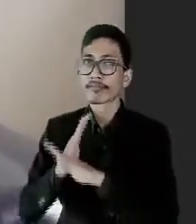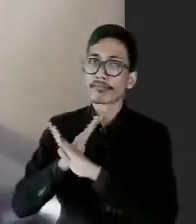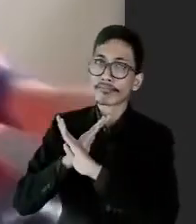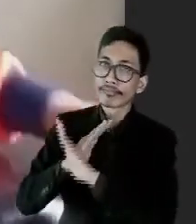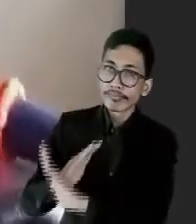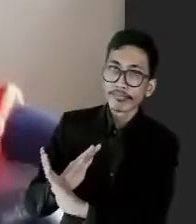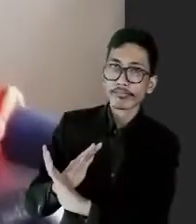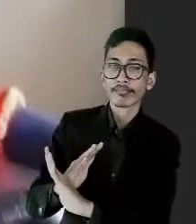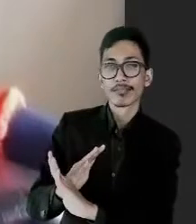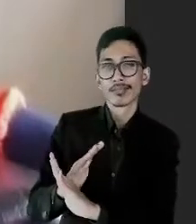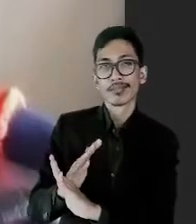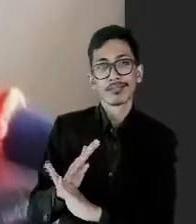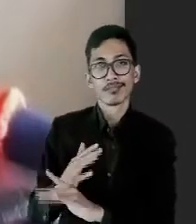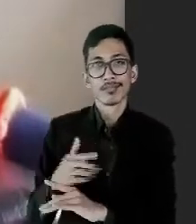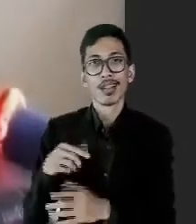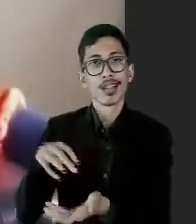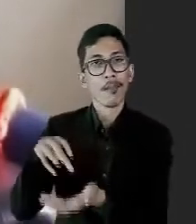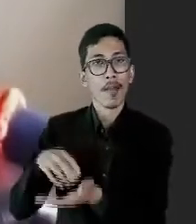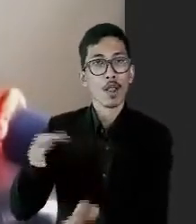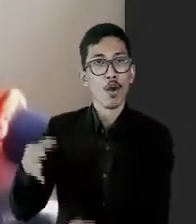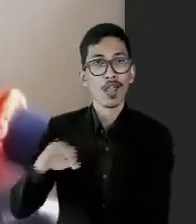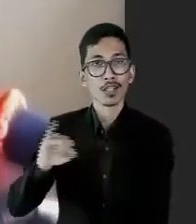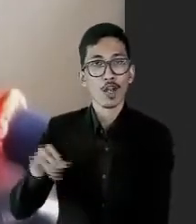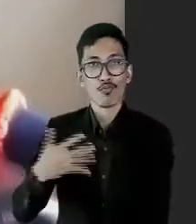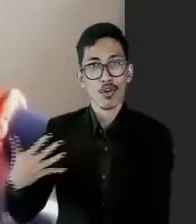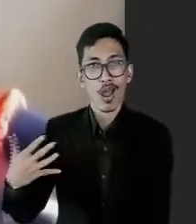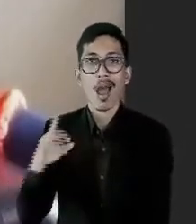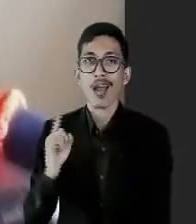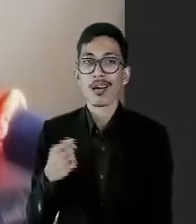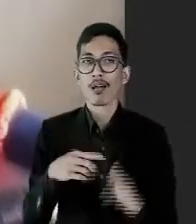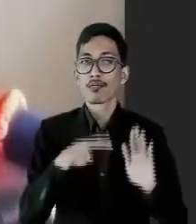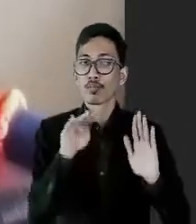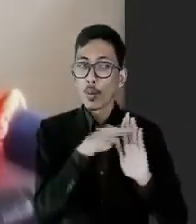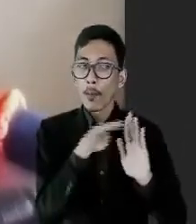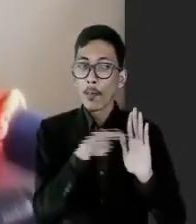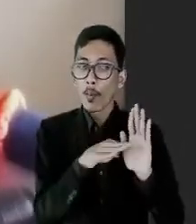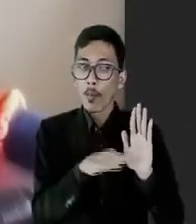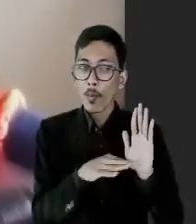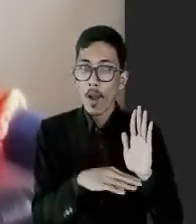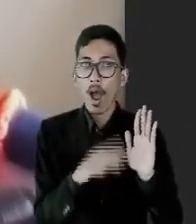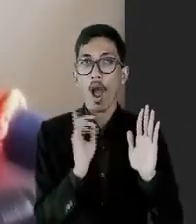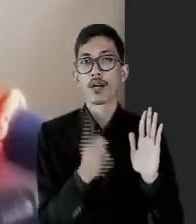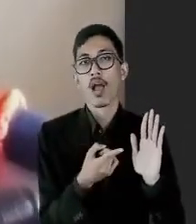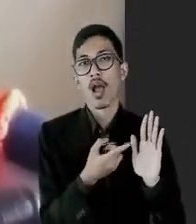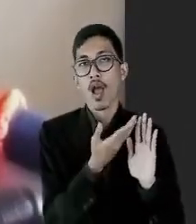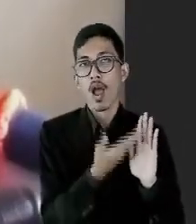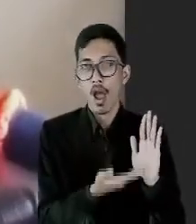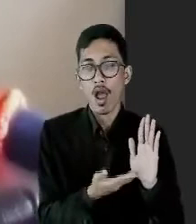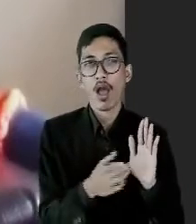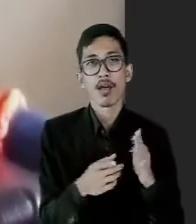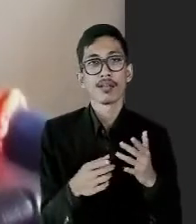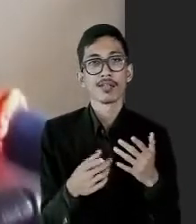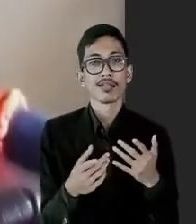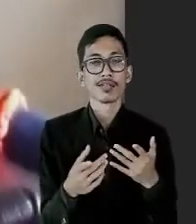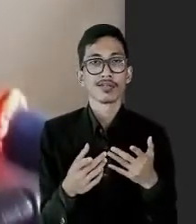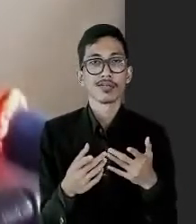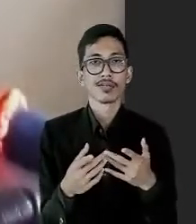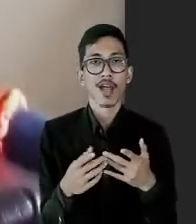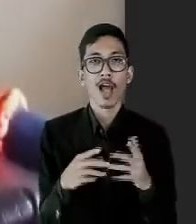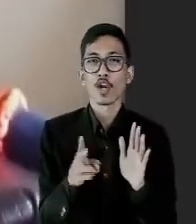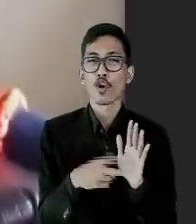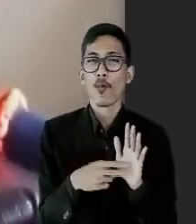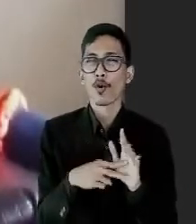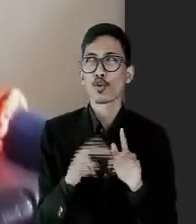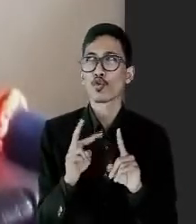penanggulangan COVID-19 di wilayah Kota Jayapura. Dan yang terakhir, instruksi Wali Kota Jayapura nomor